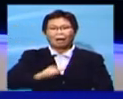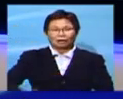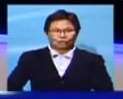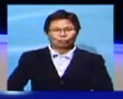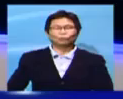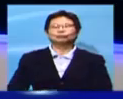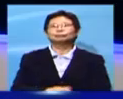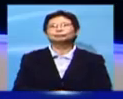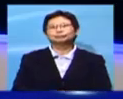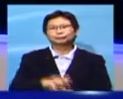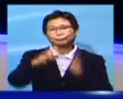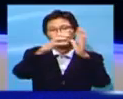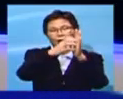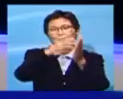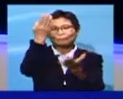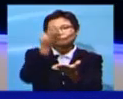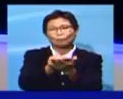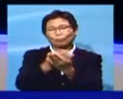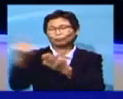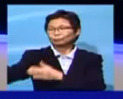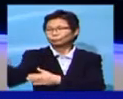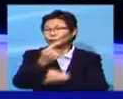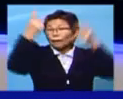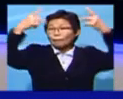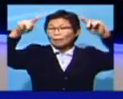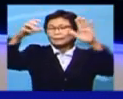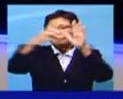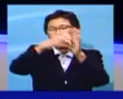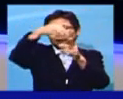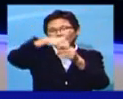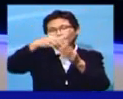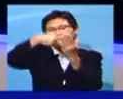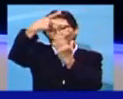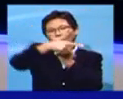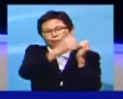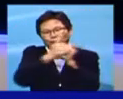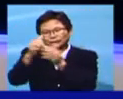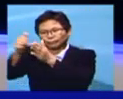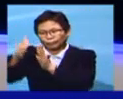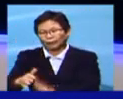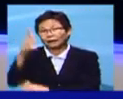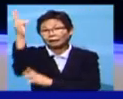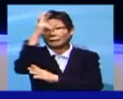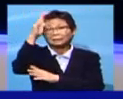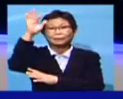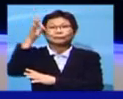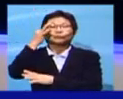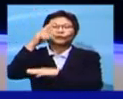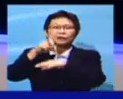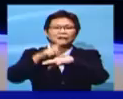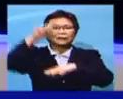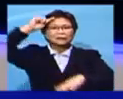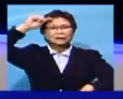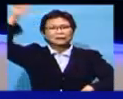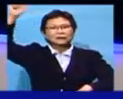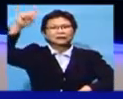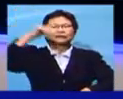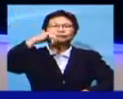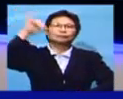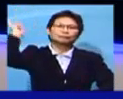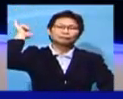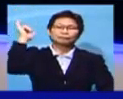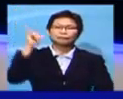agutiab diuadiran dalam satu program bersama pemimpin kerajaan persekutuan di Terengganu